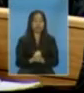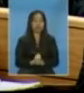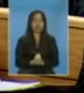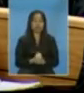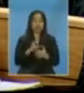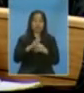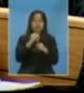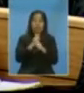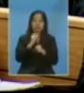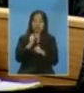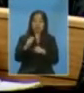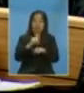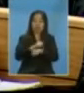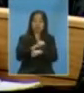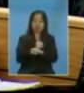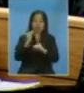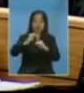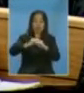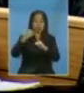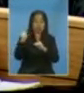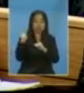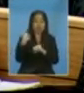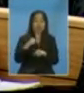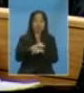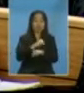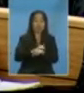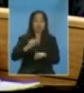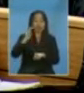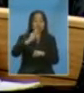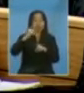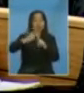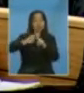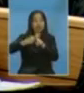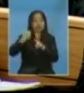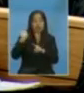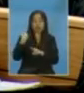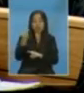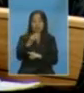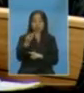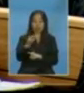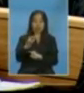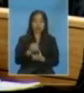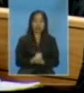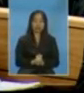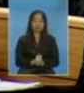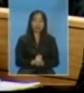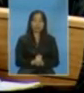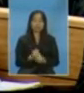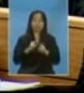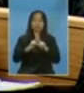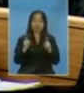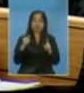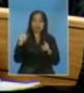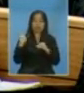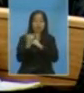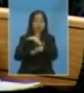การจ้างงานเพิ่มขึ้นครับภาวะการว่างงานเป็นภาวะชั่วคราวแล้วมีเล็กน้อยมากครับแต่หลายประ